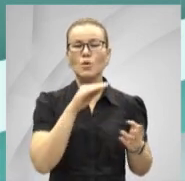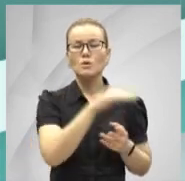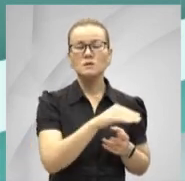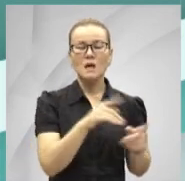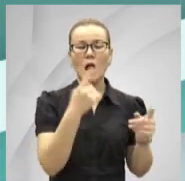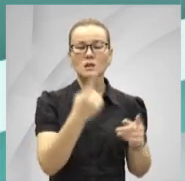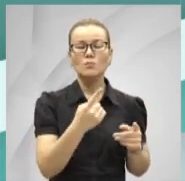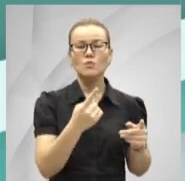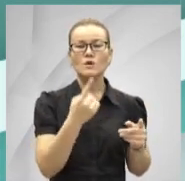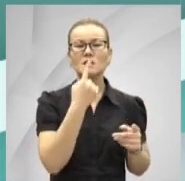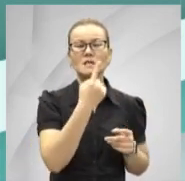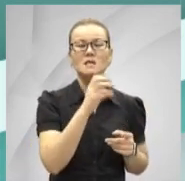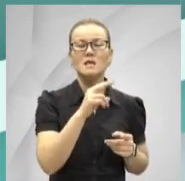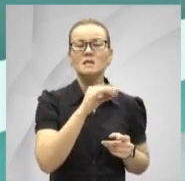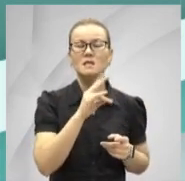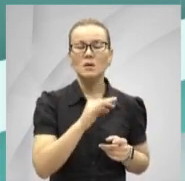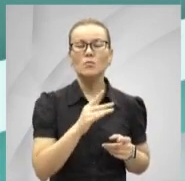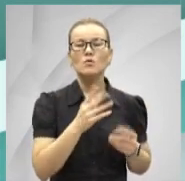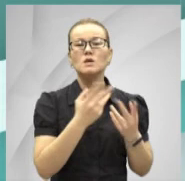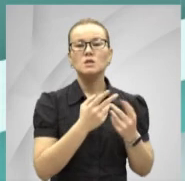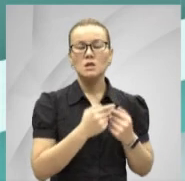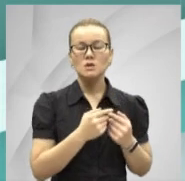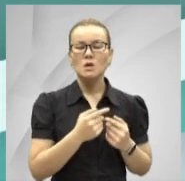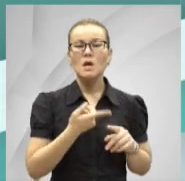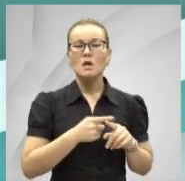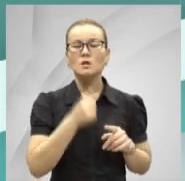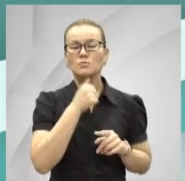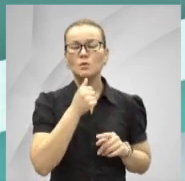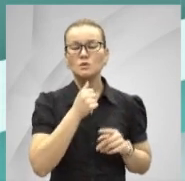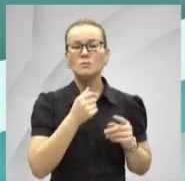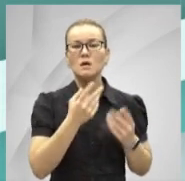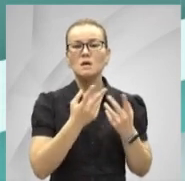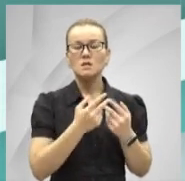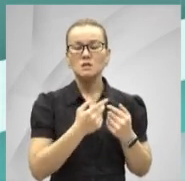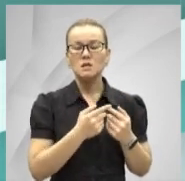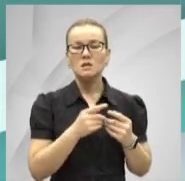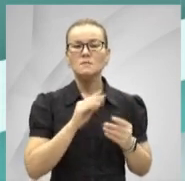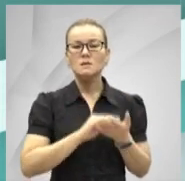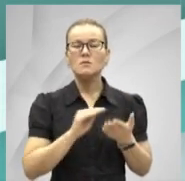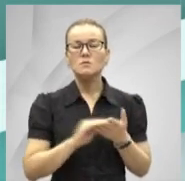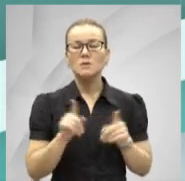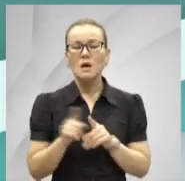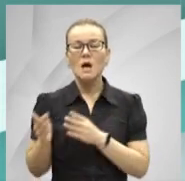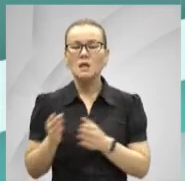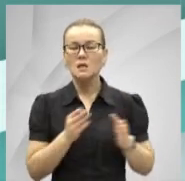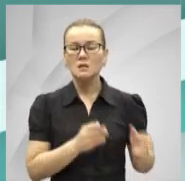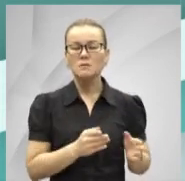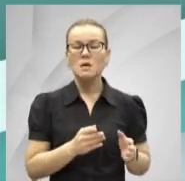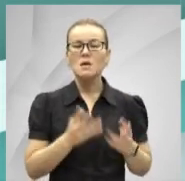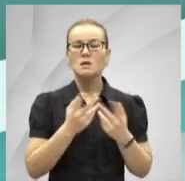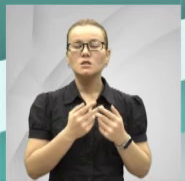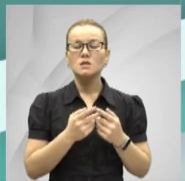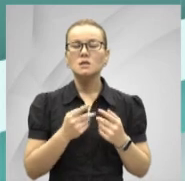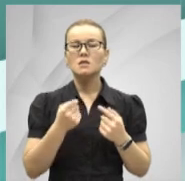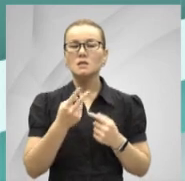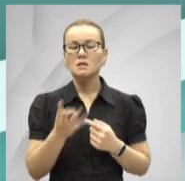единому способу решения. Данный способ решения давайте запишем как алгоритм решения некоторых уравнений